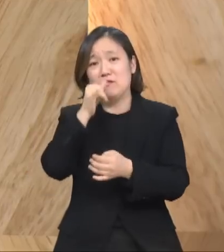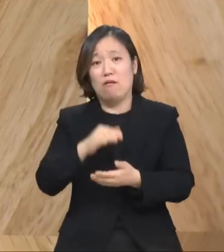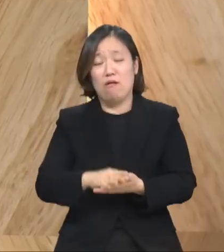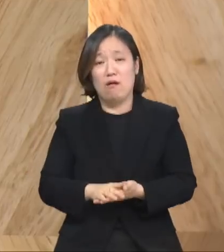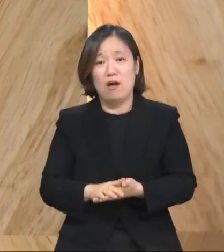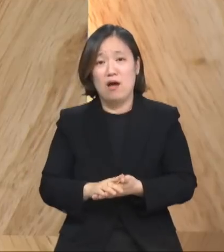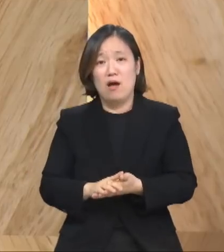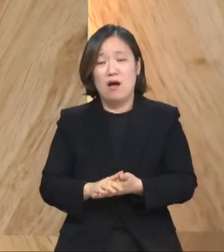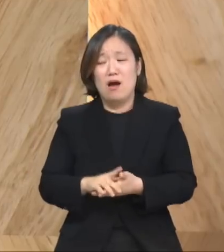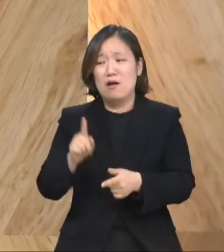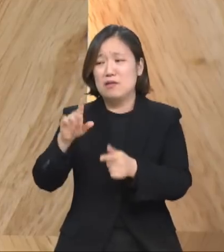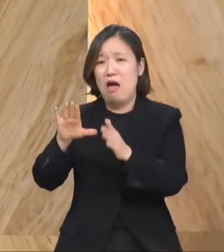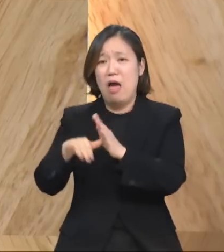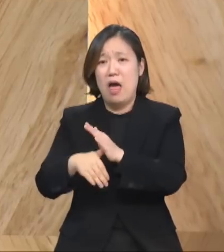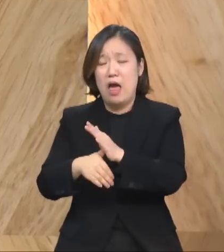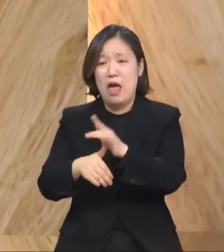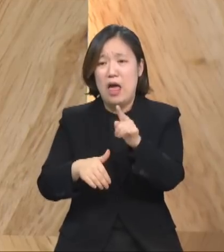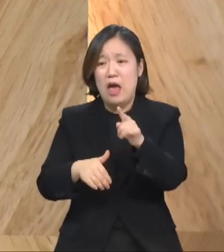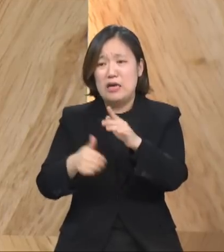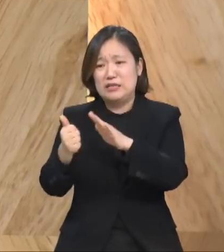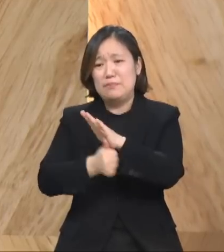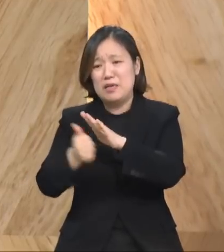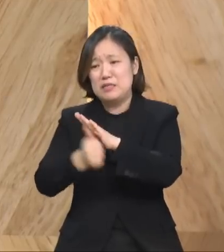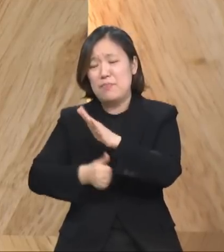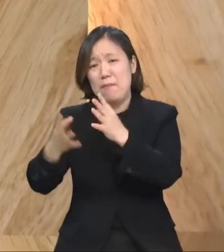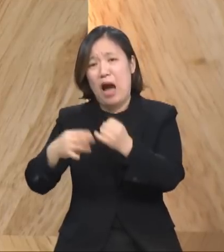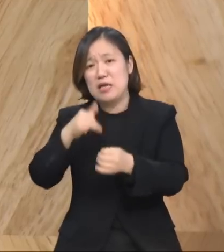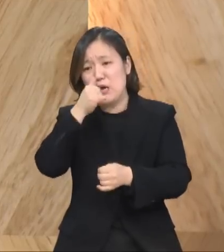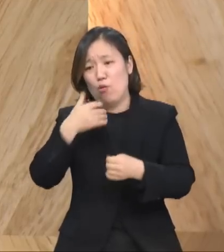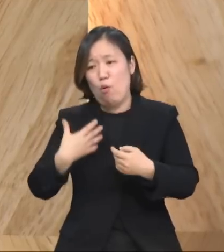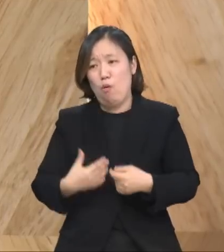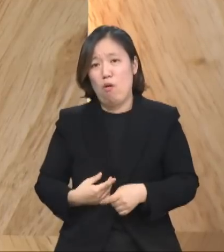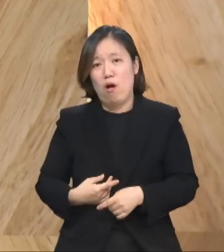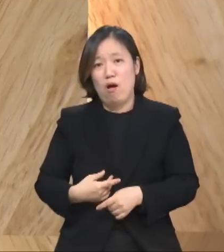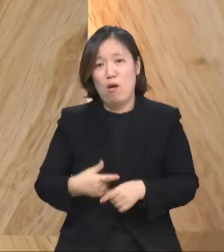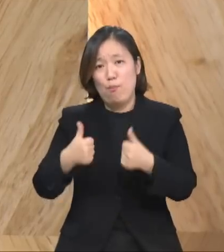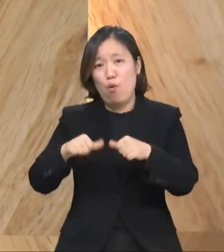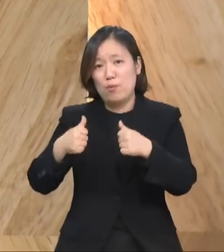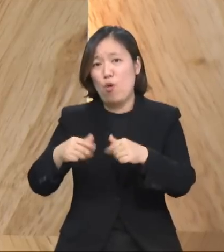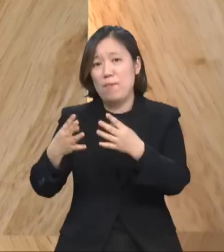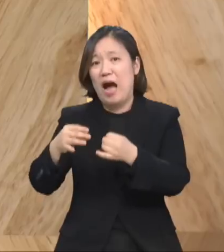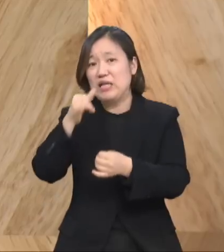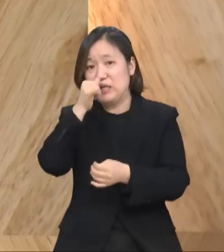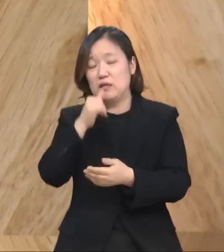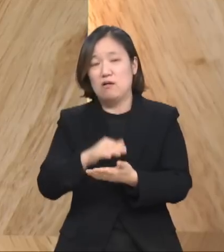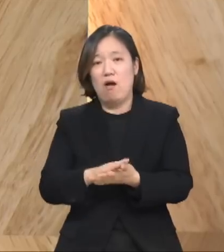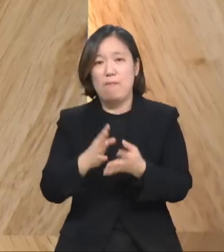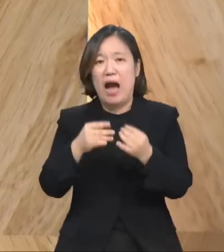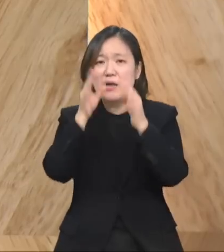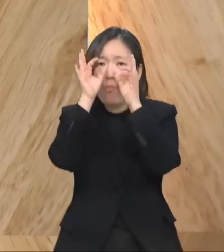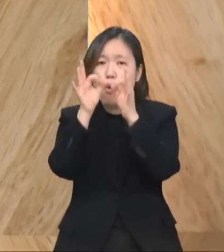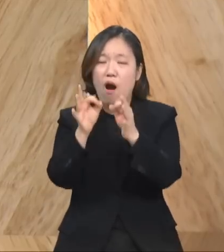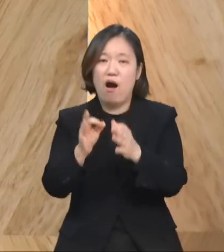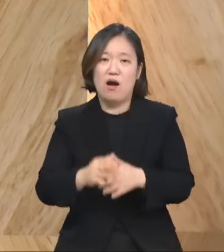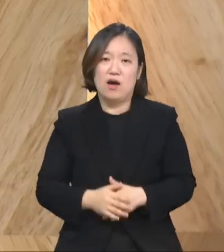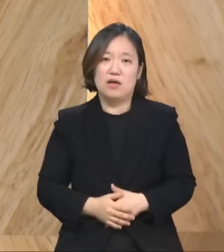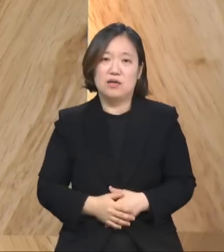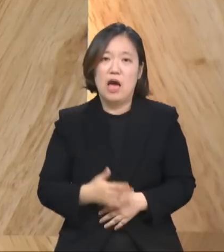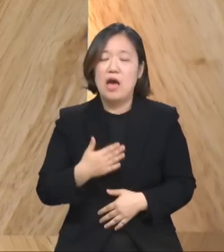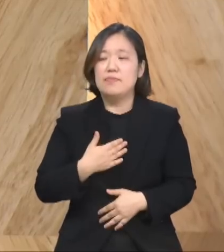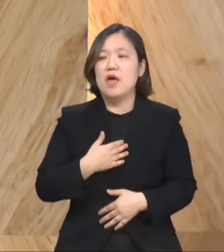자지러지는 경우도 우리가 주변에서 많이 볼 수 있지 않습니까 이렇게 힘들고 답답한